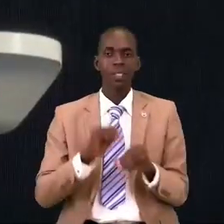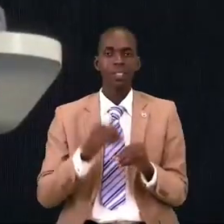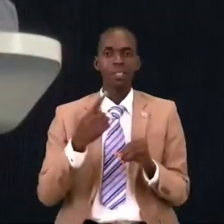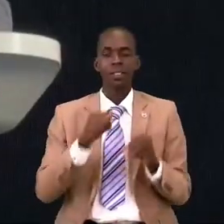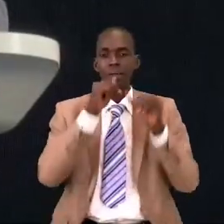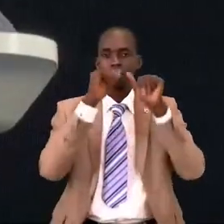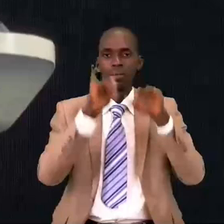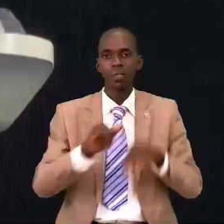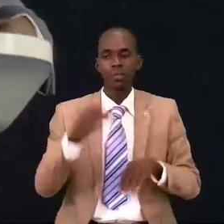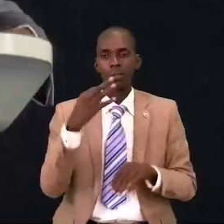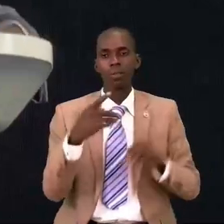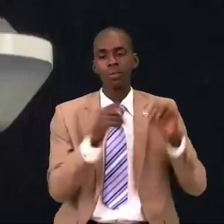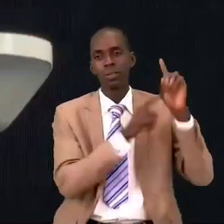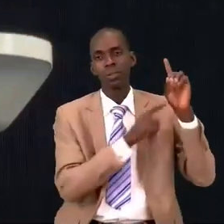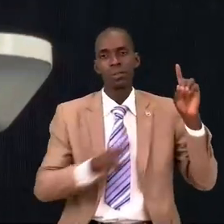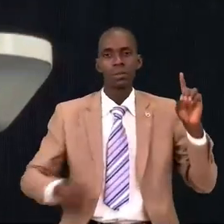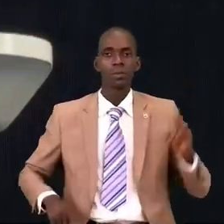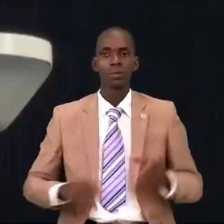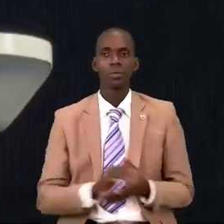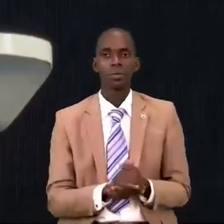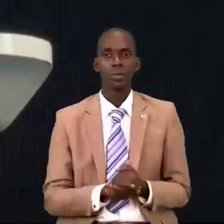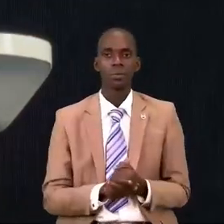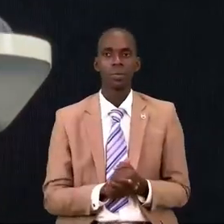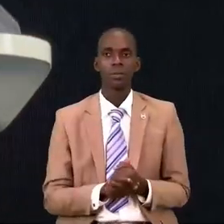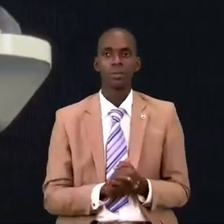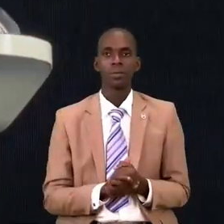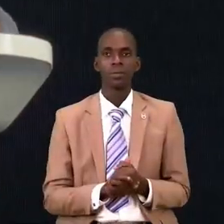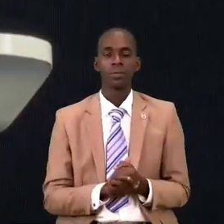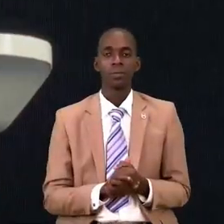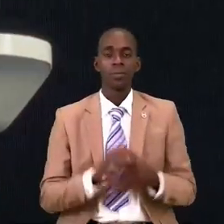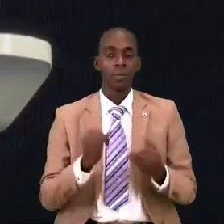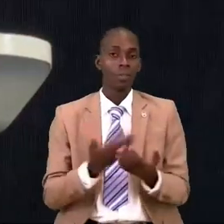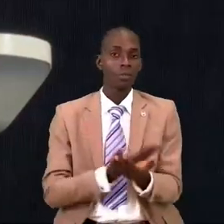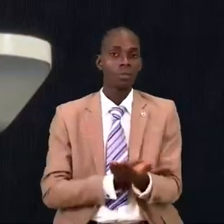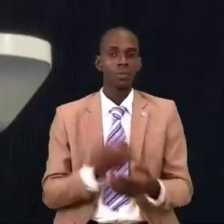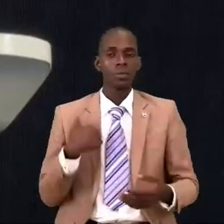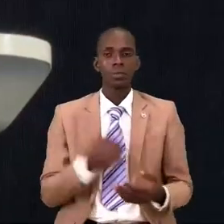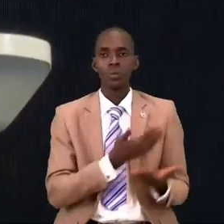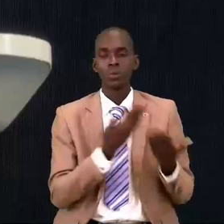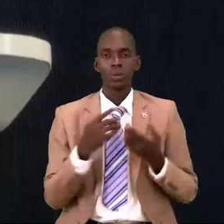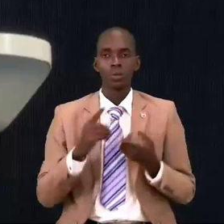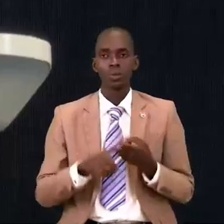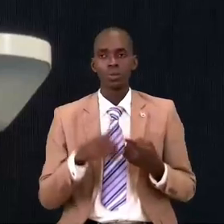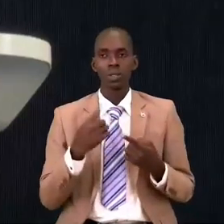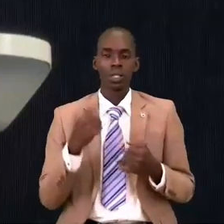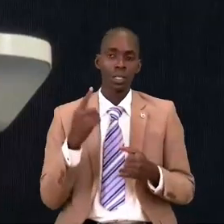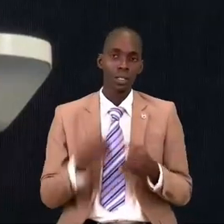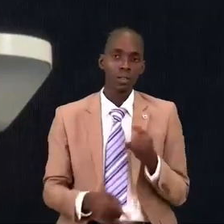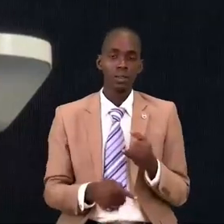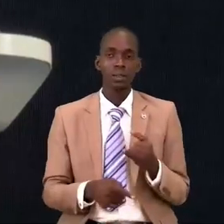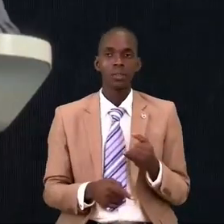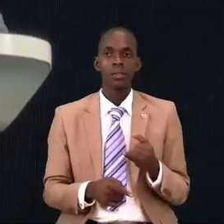matin, nous allons donc conclure notre série d'études dans le chapitre